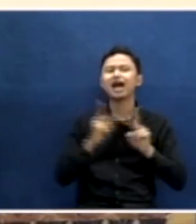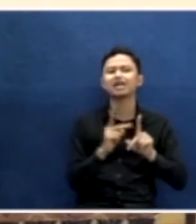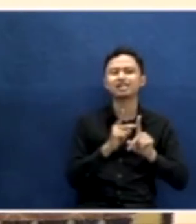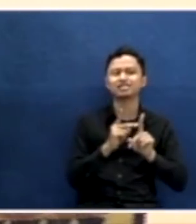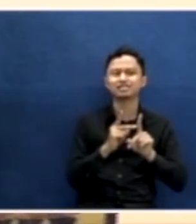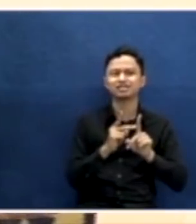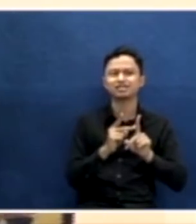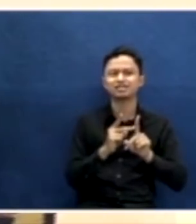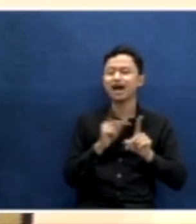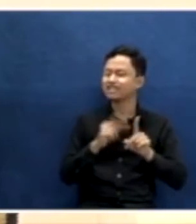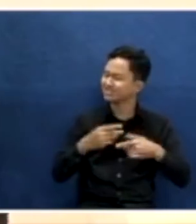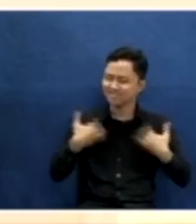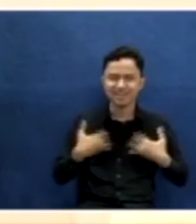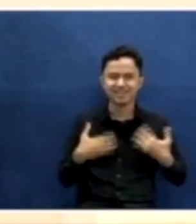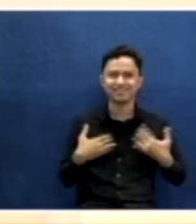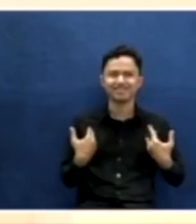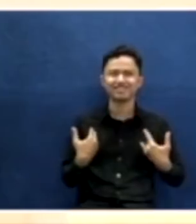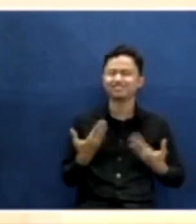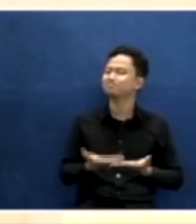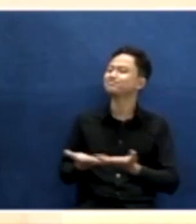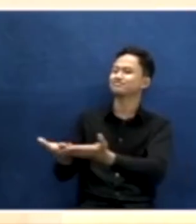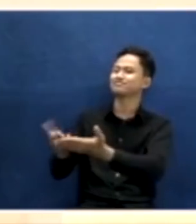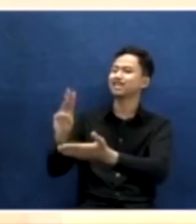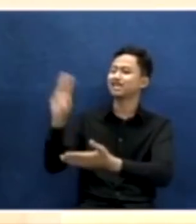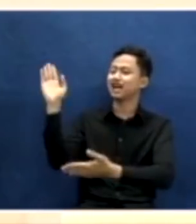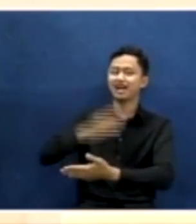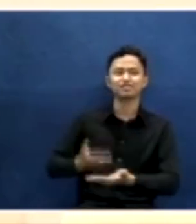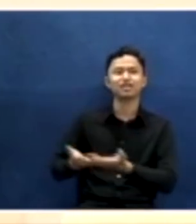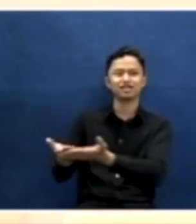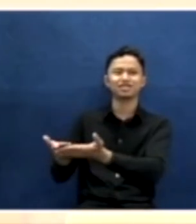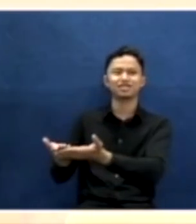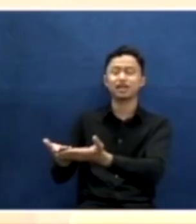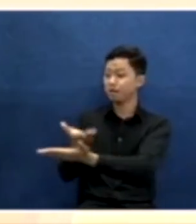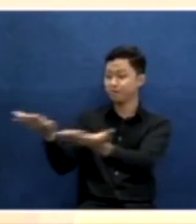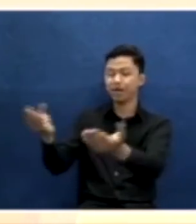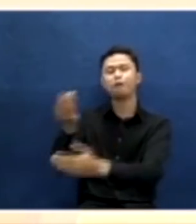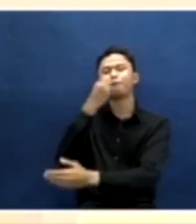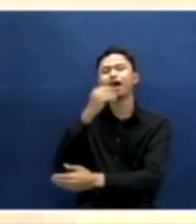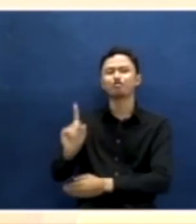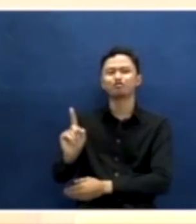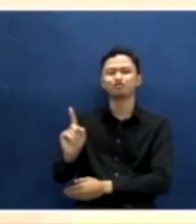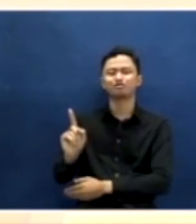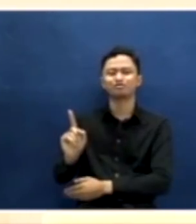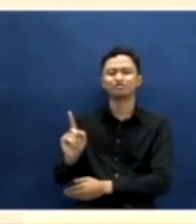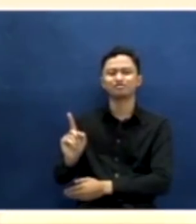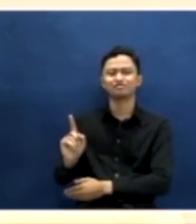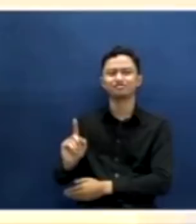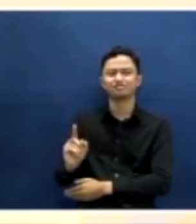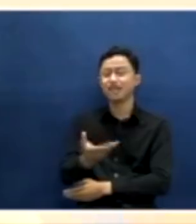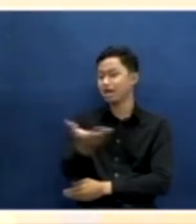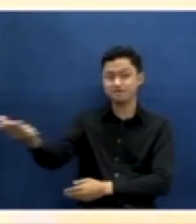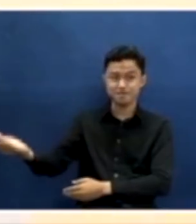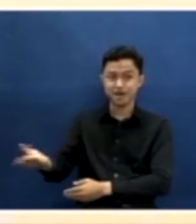aja spinshop seneng biarkan 3 hari biarkan telur itu dimakan dulu setelah kemudian telur itu kemudian